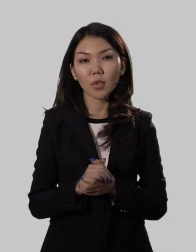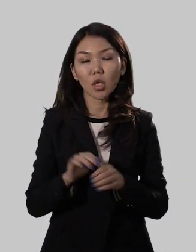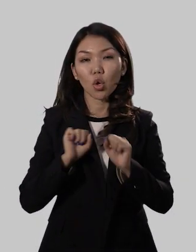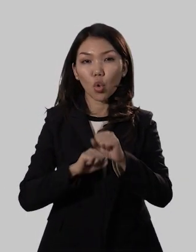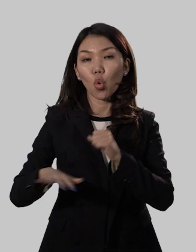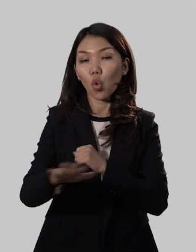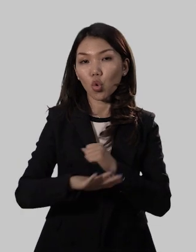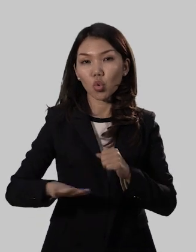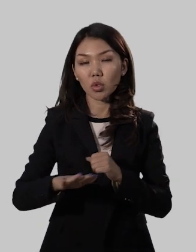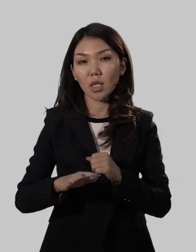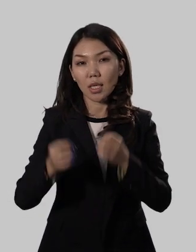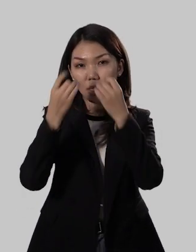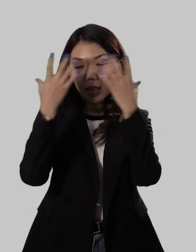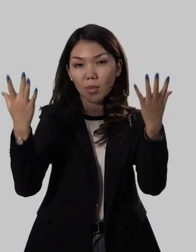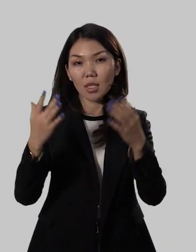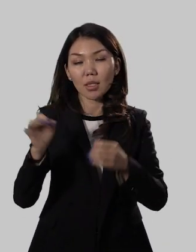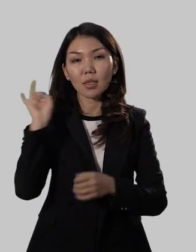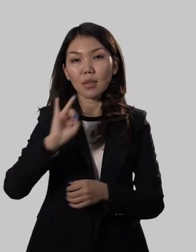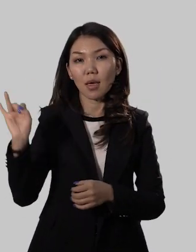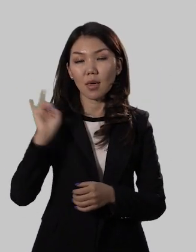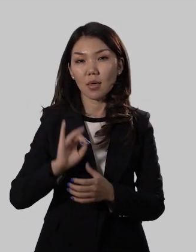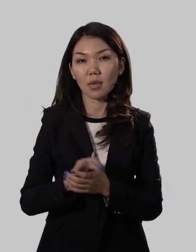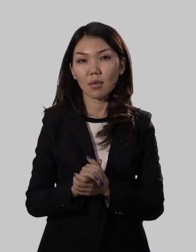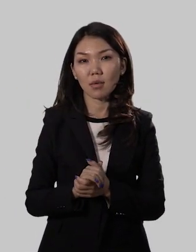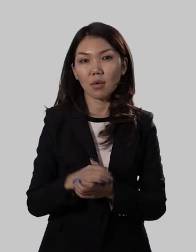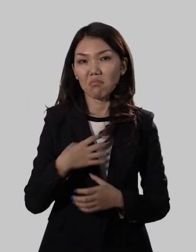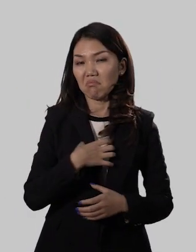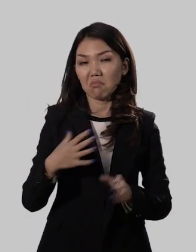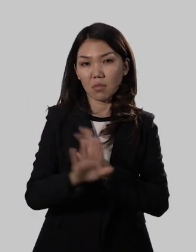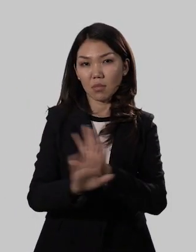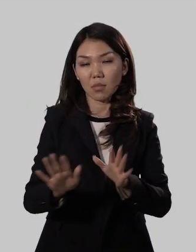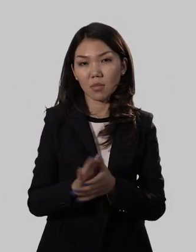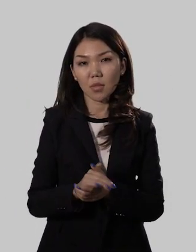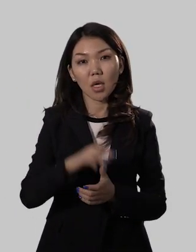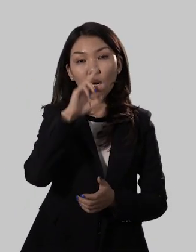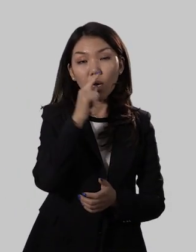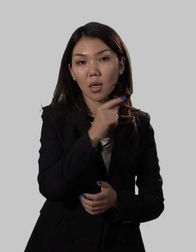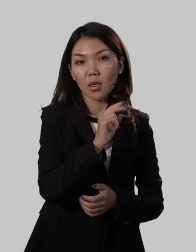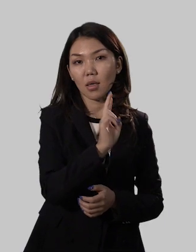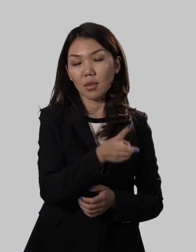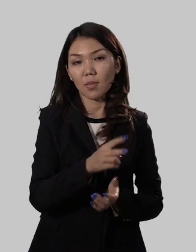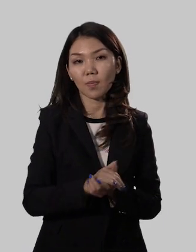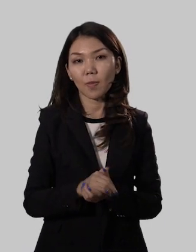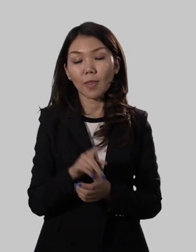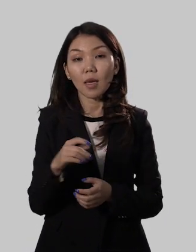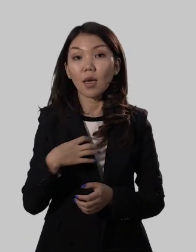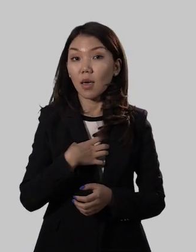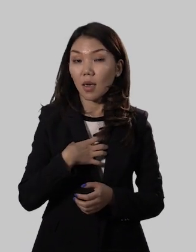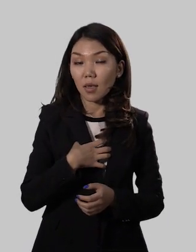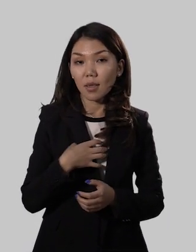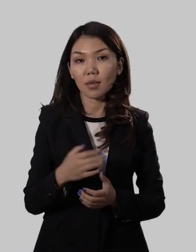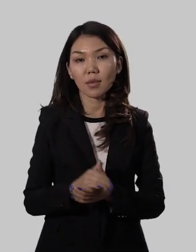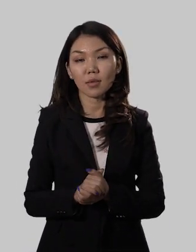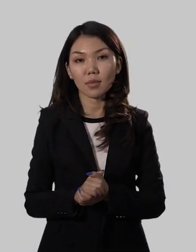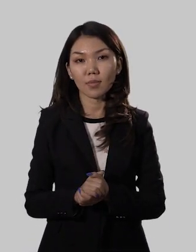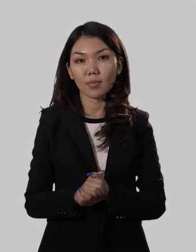Коруктар тарыхый, маданий баалуулукка ээ эмес. Ката. Алар